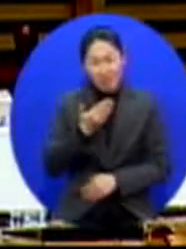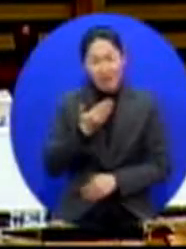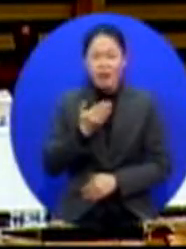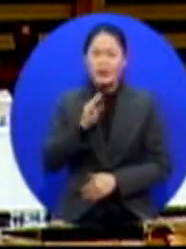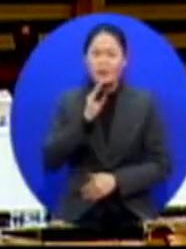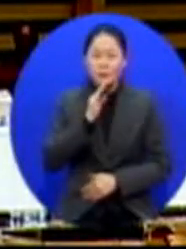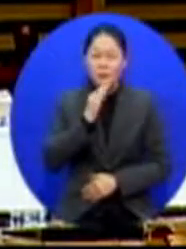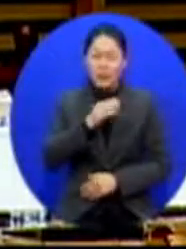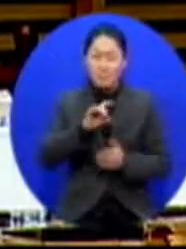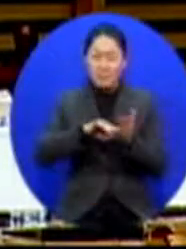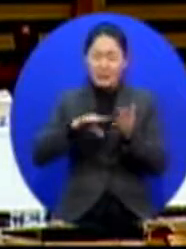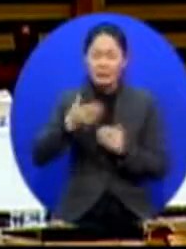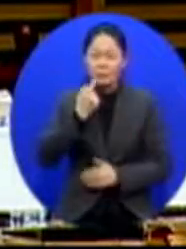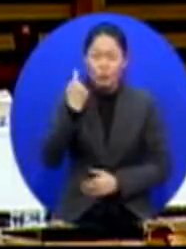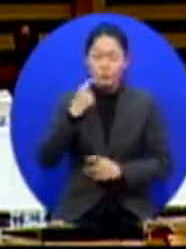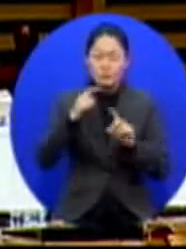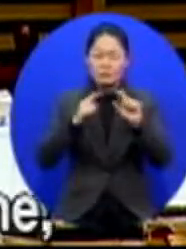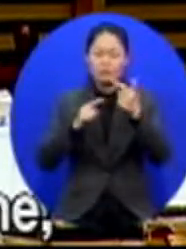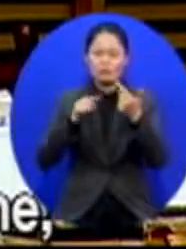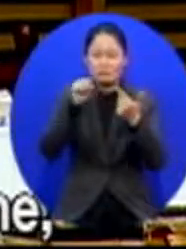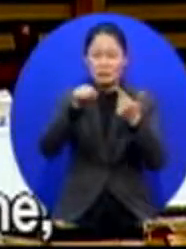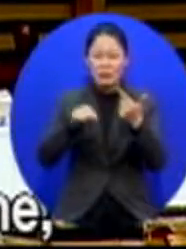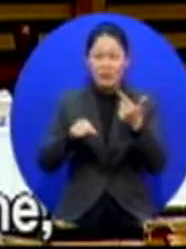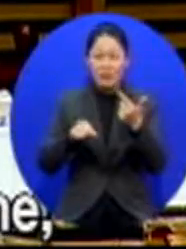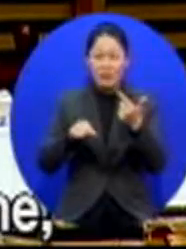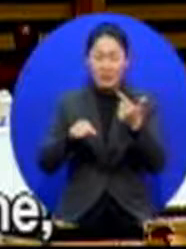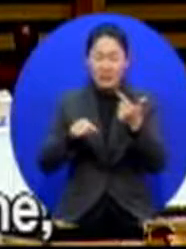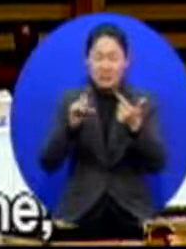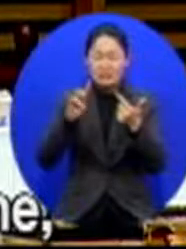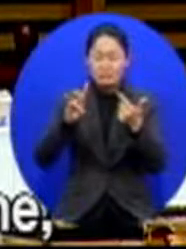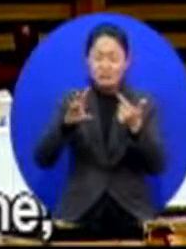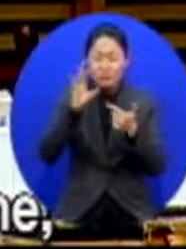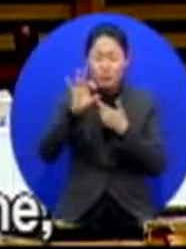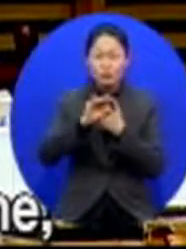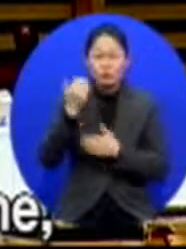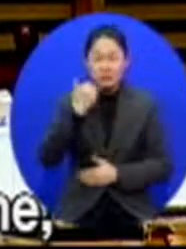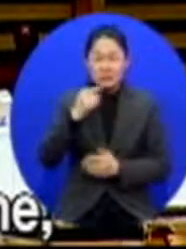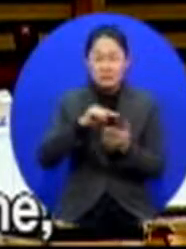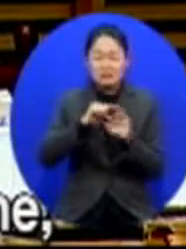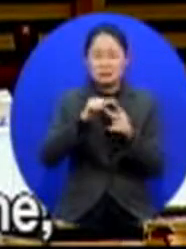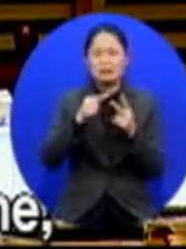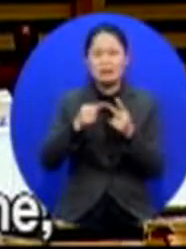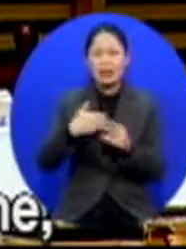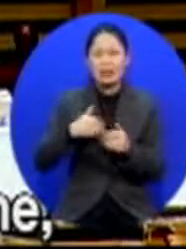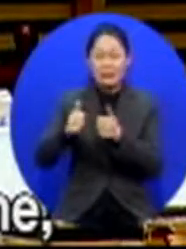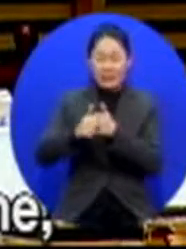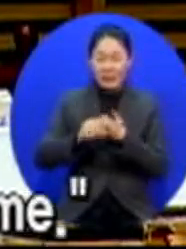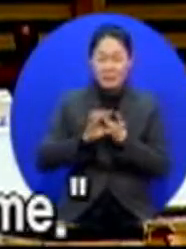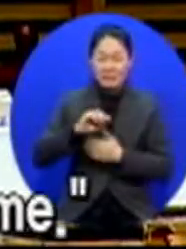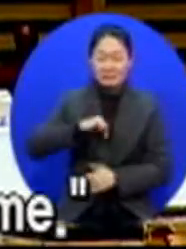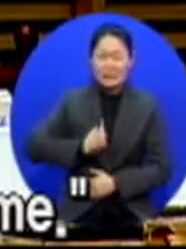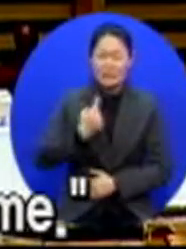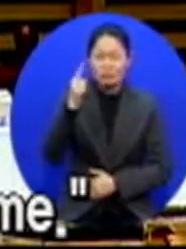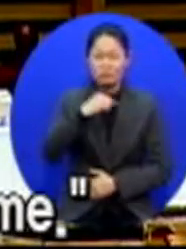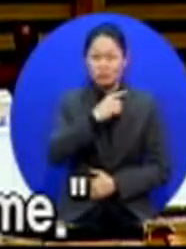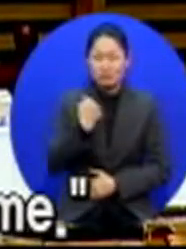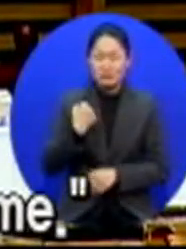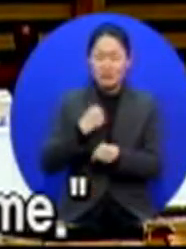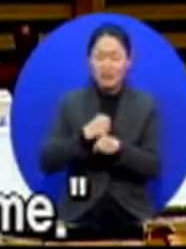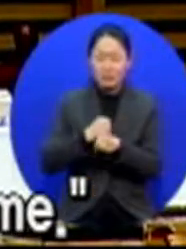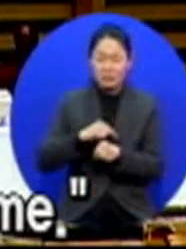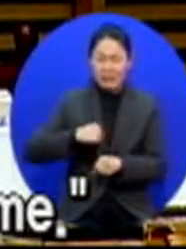16장 24절 해 보면 누구든지 나를 따라오려거든 자기를 부인하고 자기 십자가를